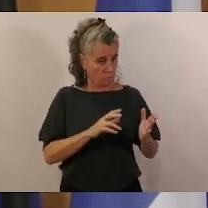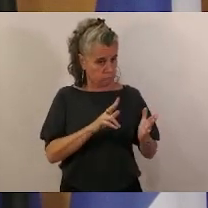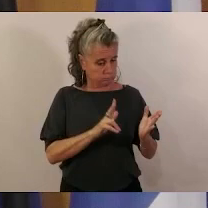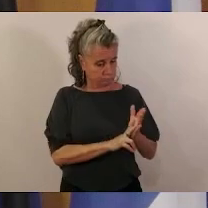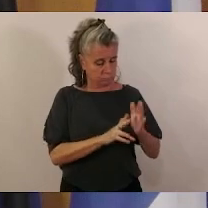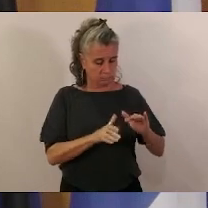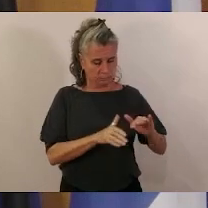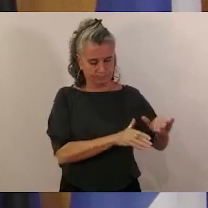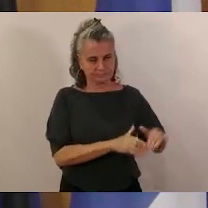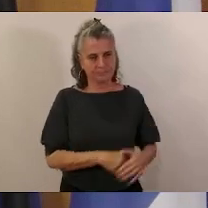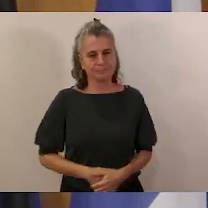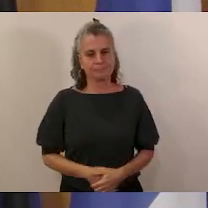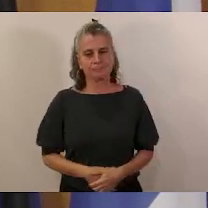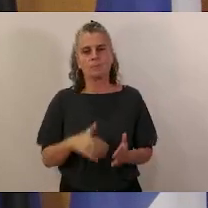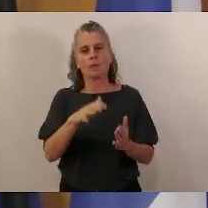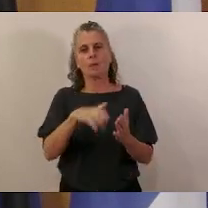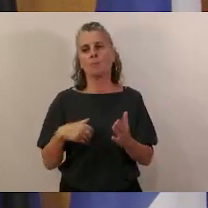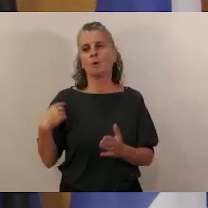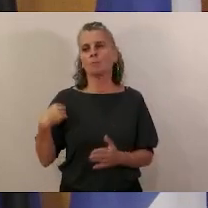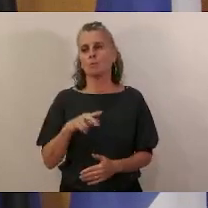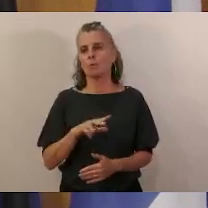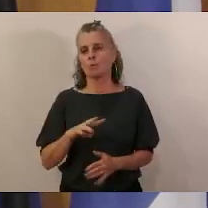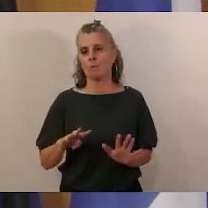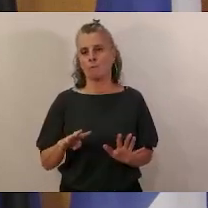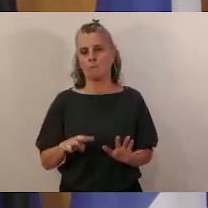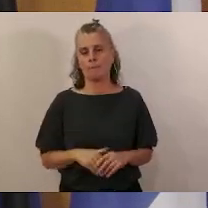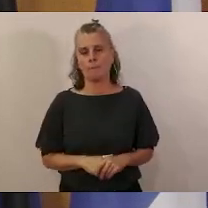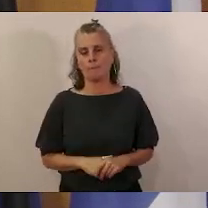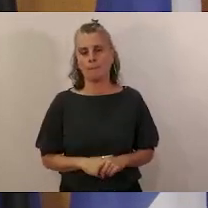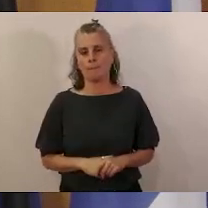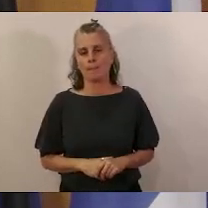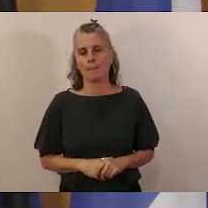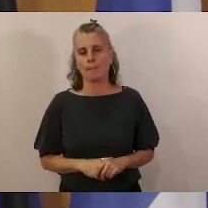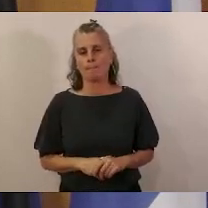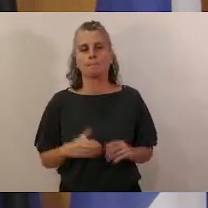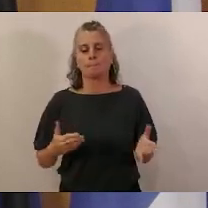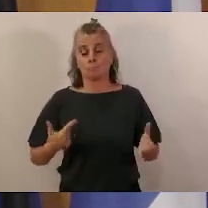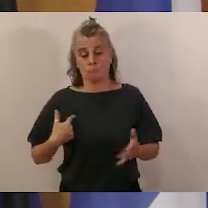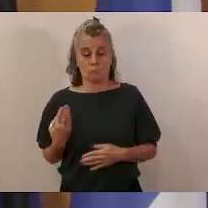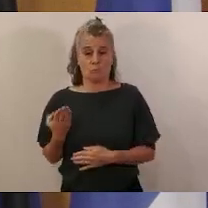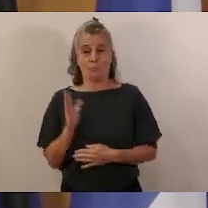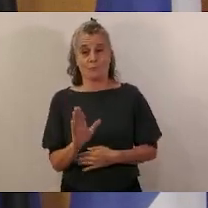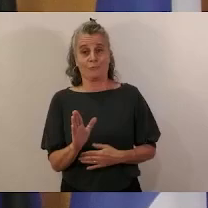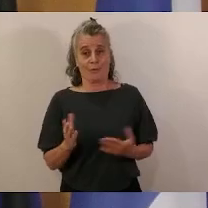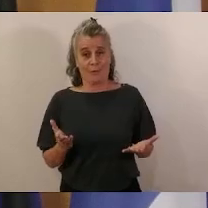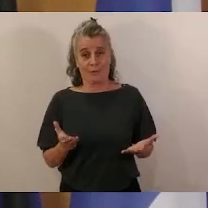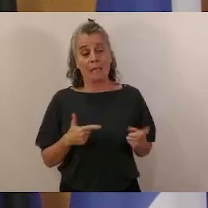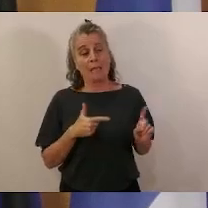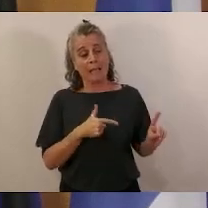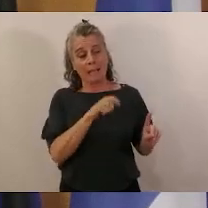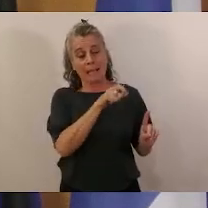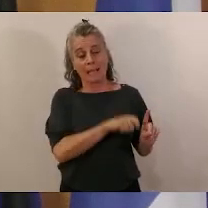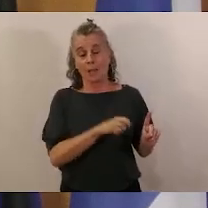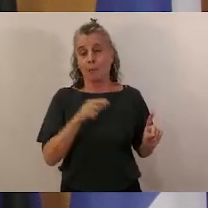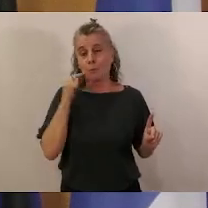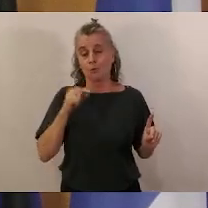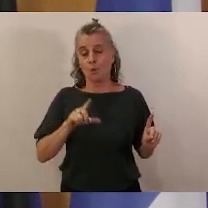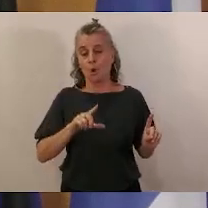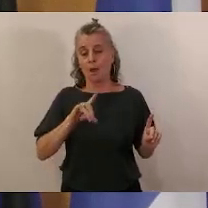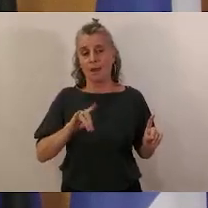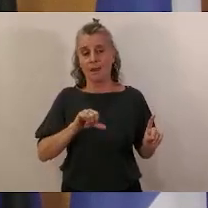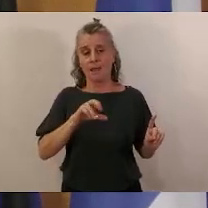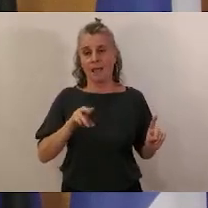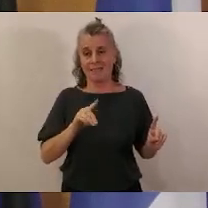Conseil. Le 39, je le présente et Monsieur Lardit et Monsieur Aspinas